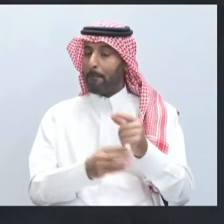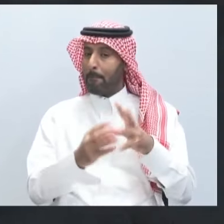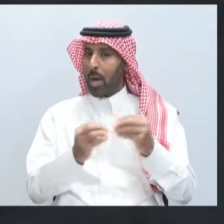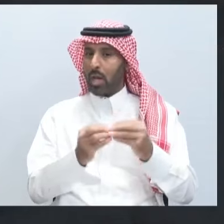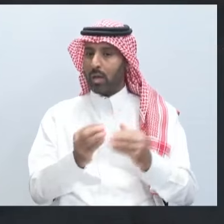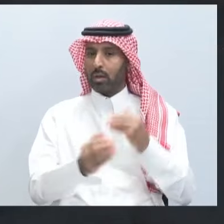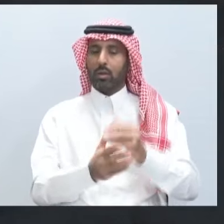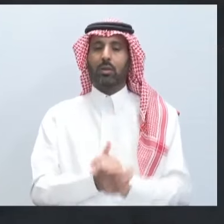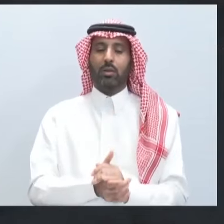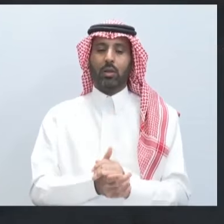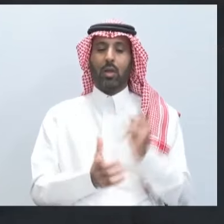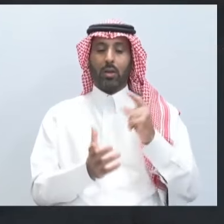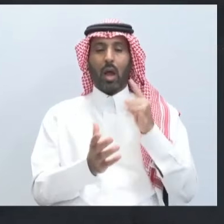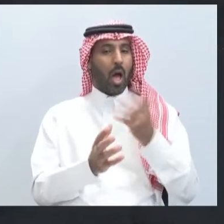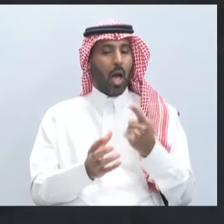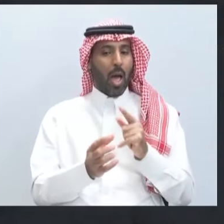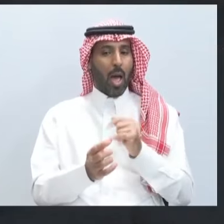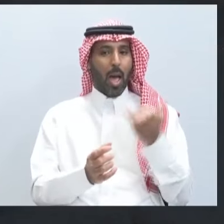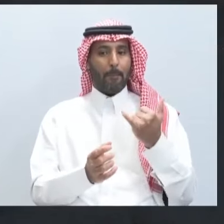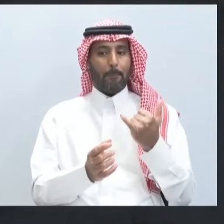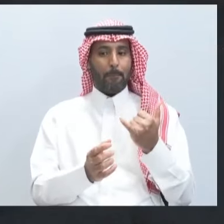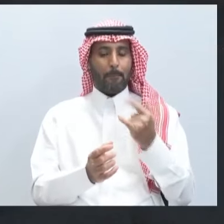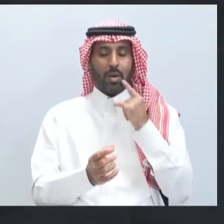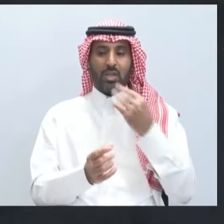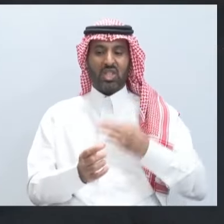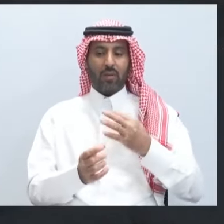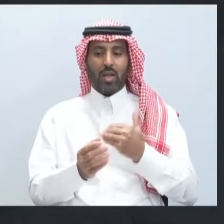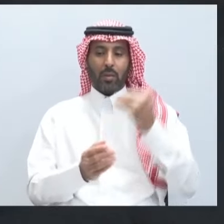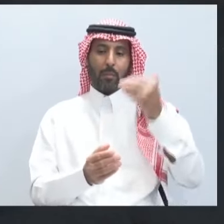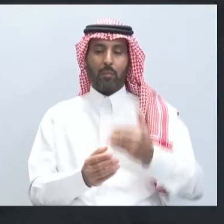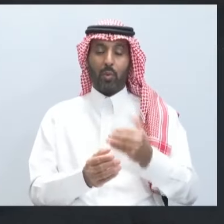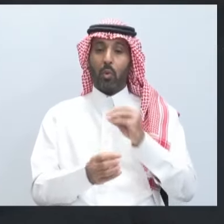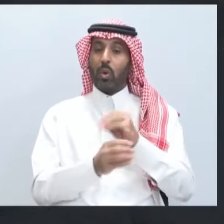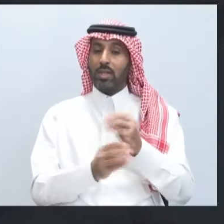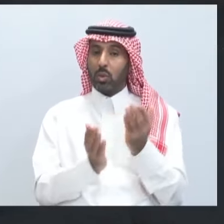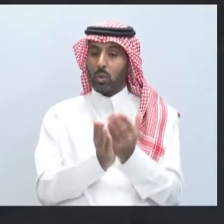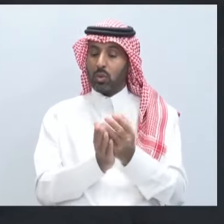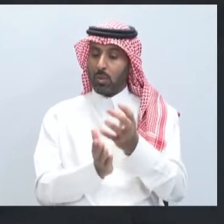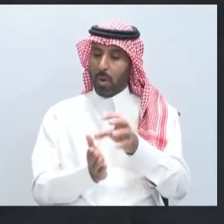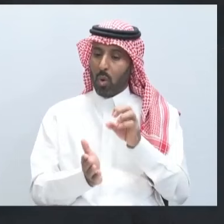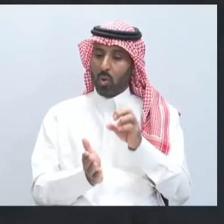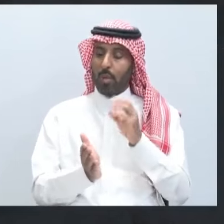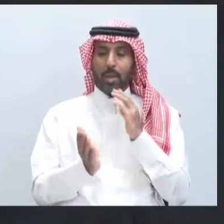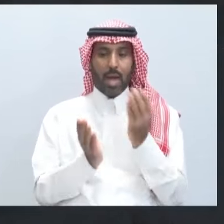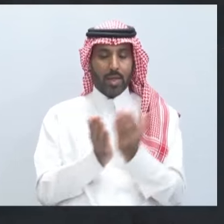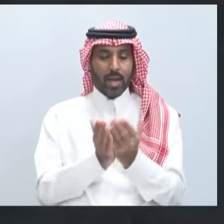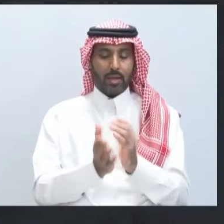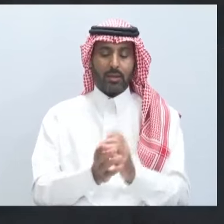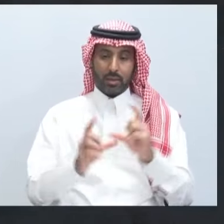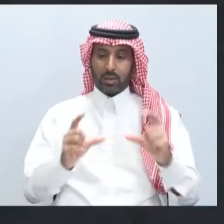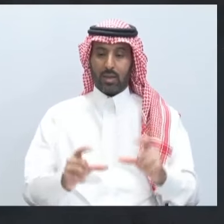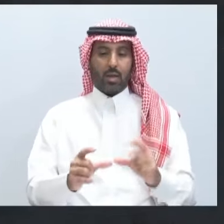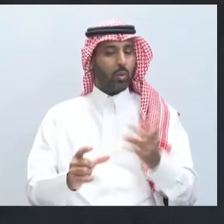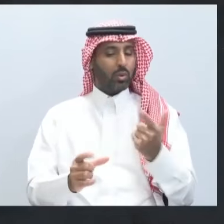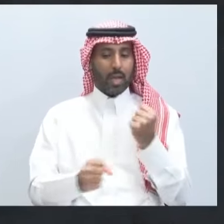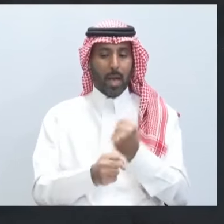ذلك نتعرف على ابرز المستفاد منها والدروس الماخوذه من هذه الايات ثم بعد ذلك ناخذ